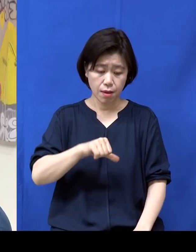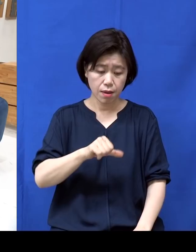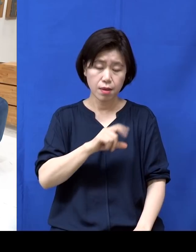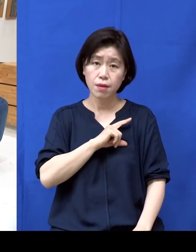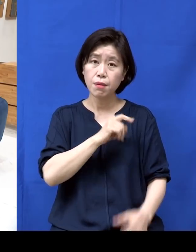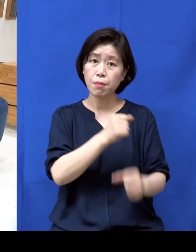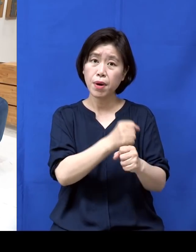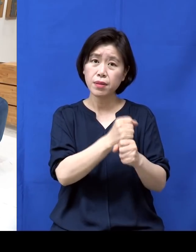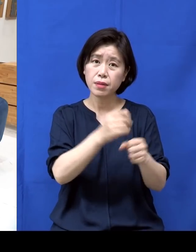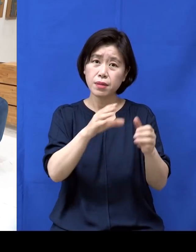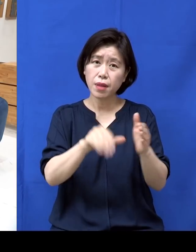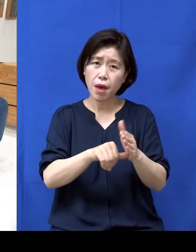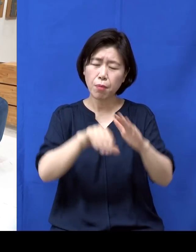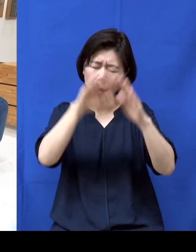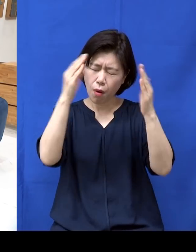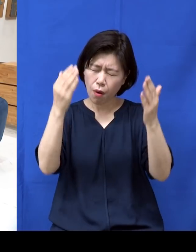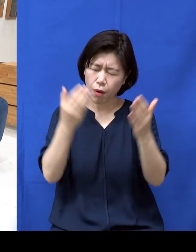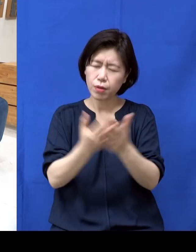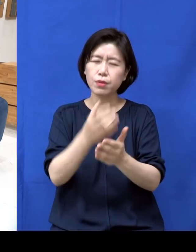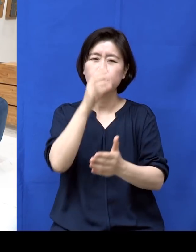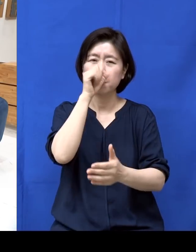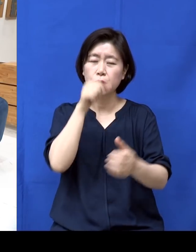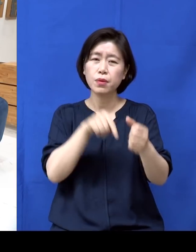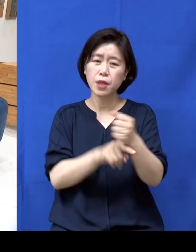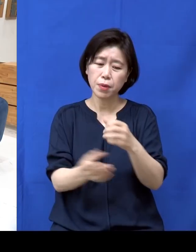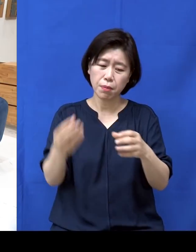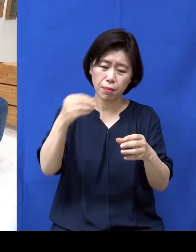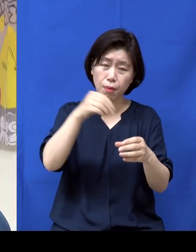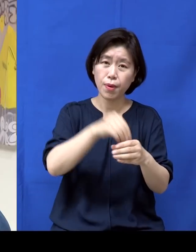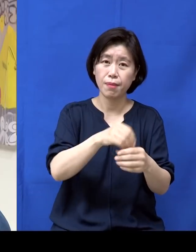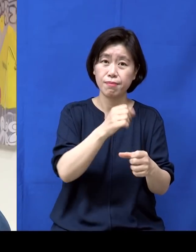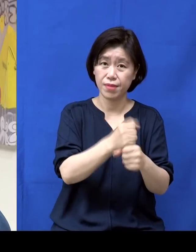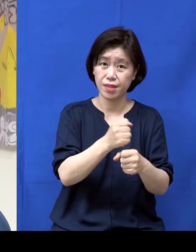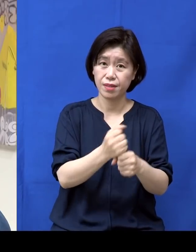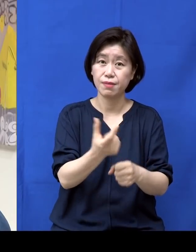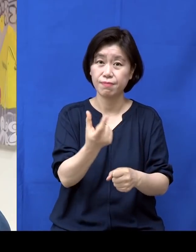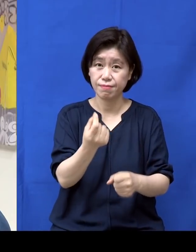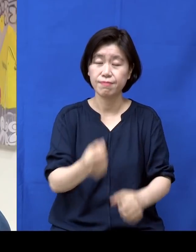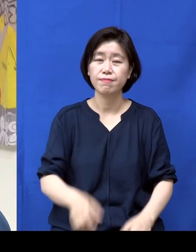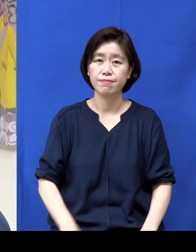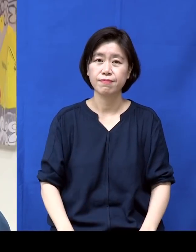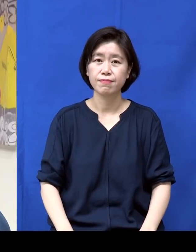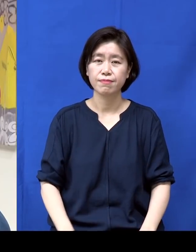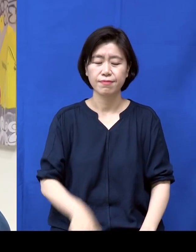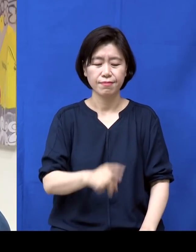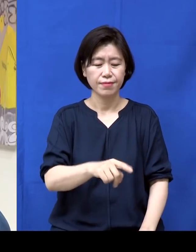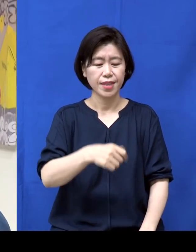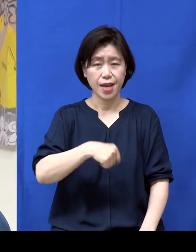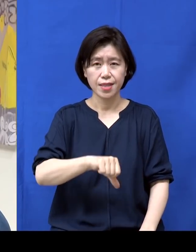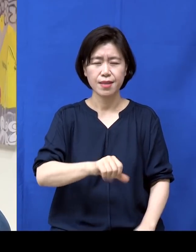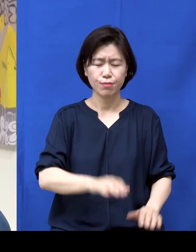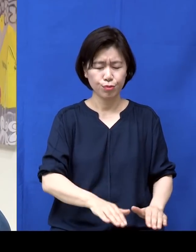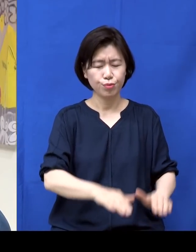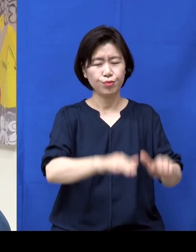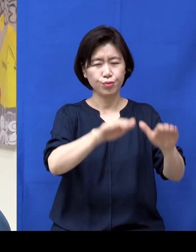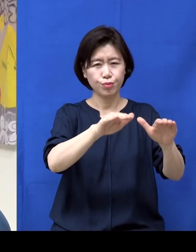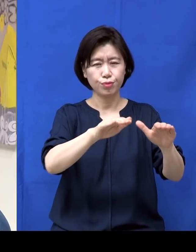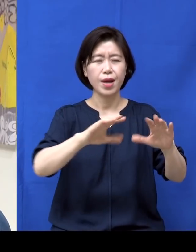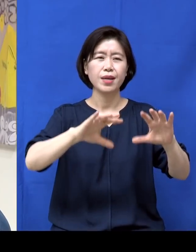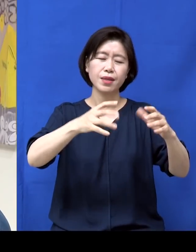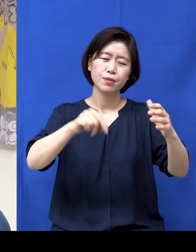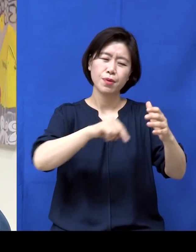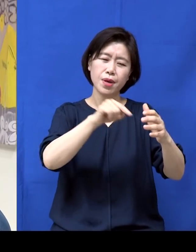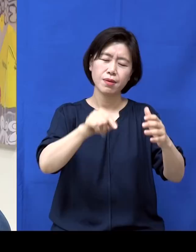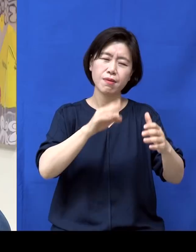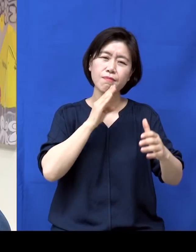희망과 소망을 다 담아서 그렇죠. 좋은 의미를 담아서 짓게 될 거 아니에요. 네. 이 아이가 커서 세상에 좋은 일들, 예. 아름다운